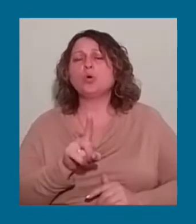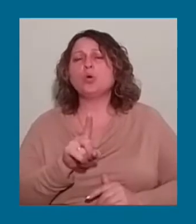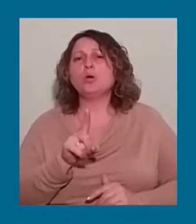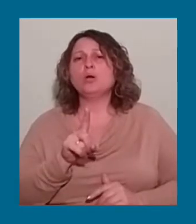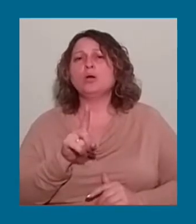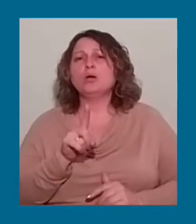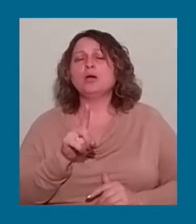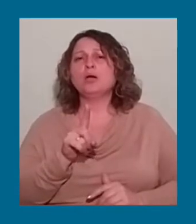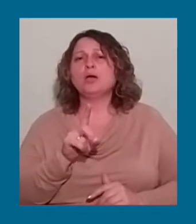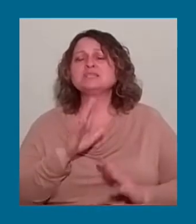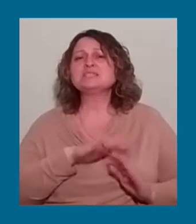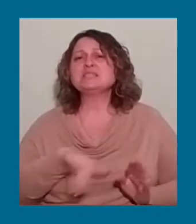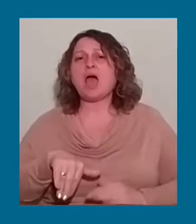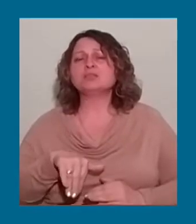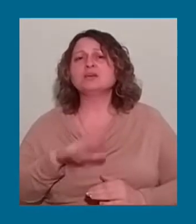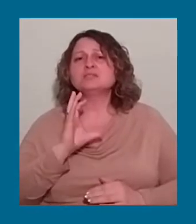міжнародного розшуку